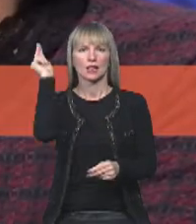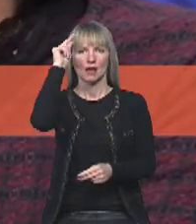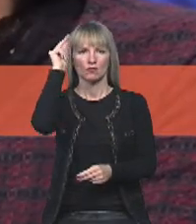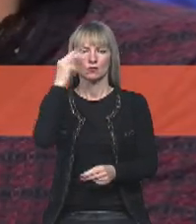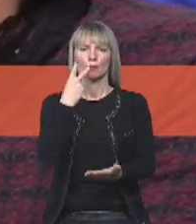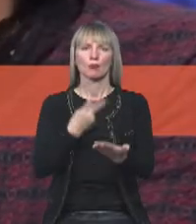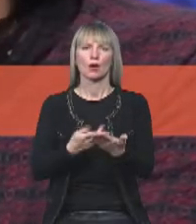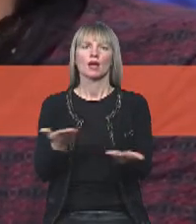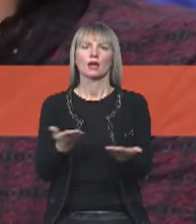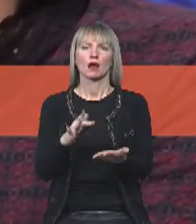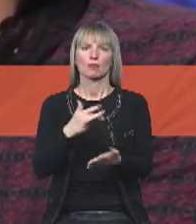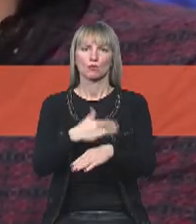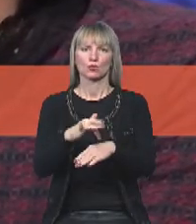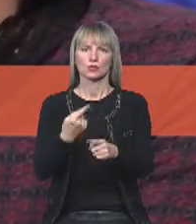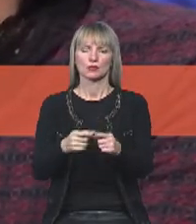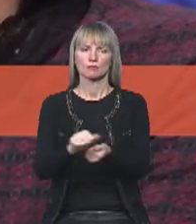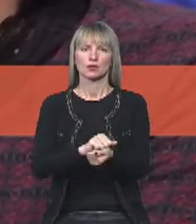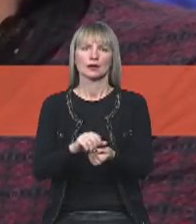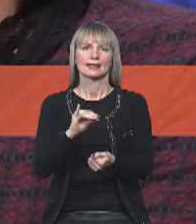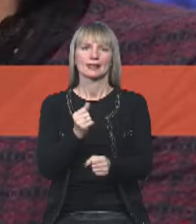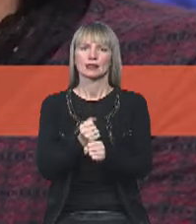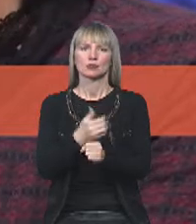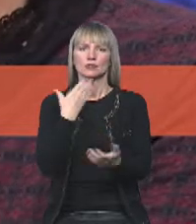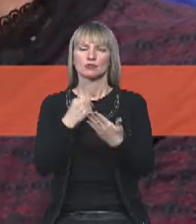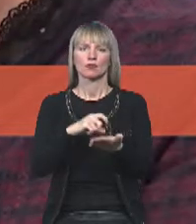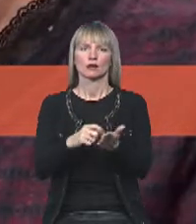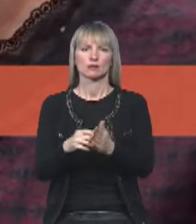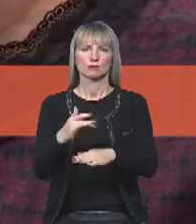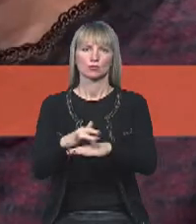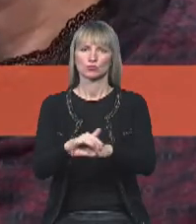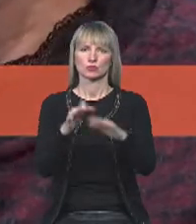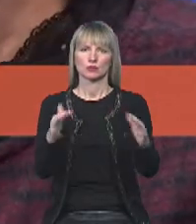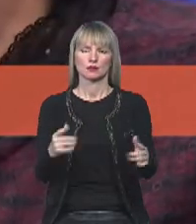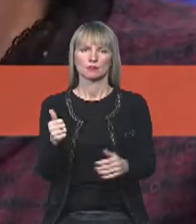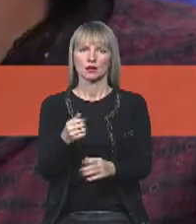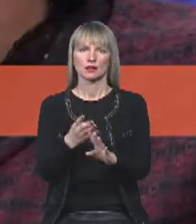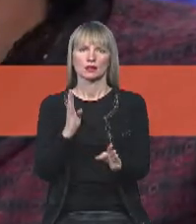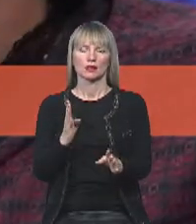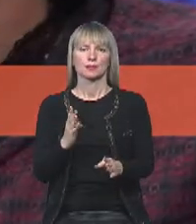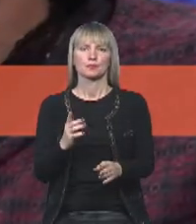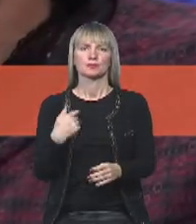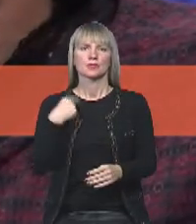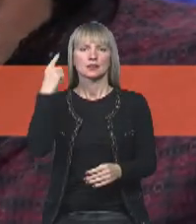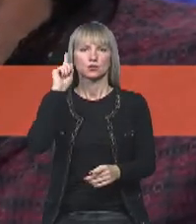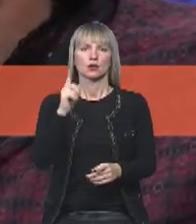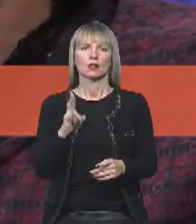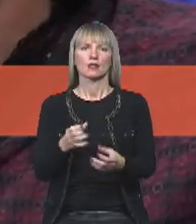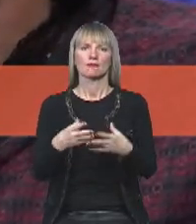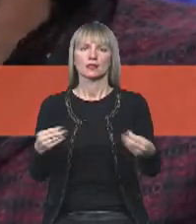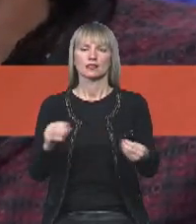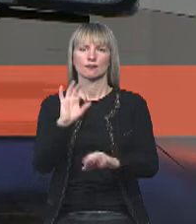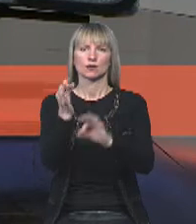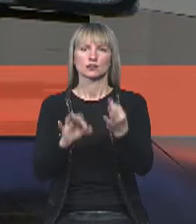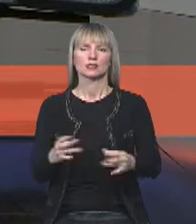як це сміття перероблювати і не робити свої квартири смітника, uh-huh, перш за все. Uh-huh. Бо ми знаємо, що навесні і восени